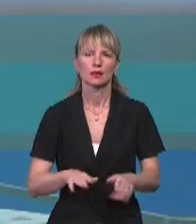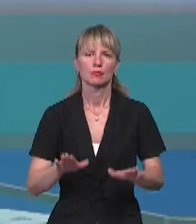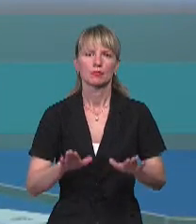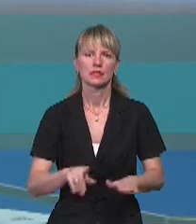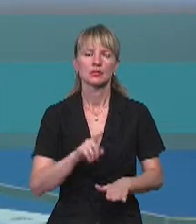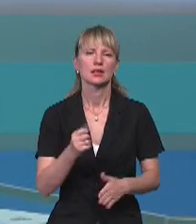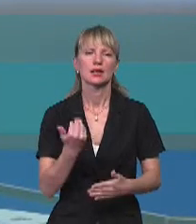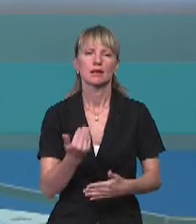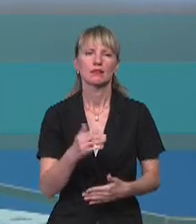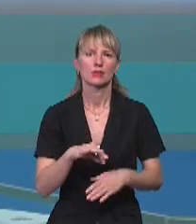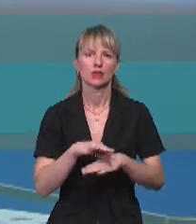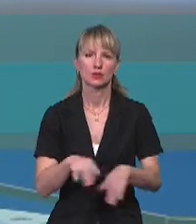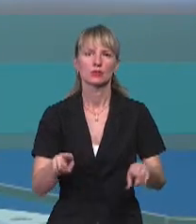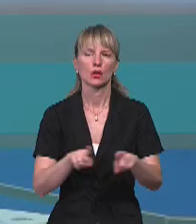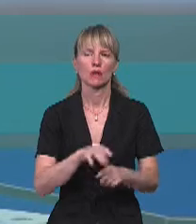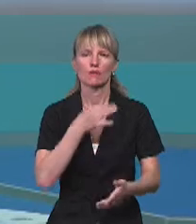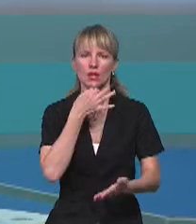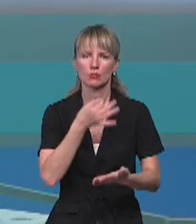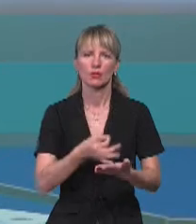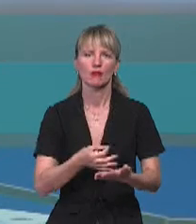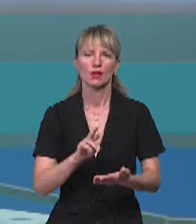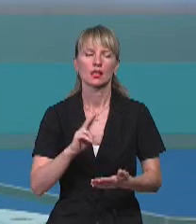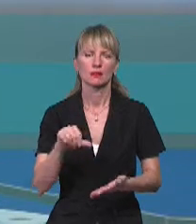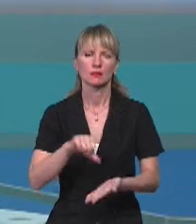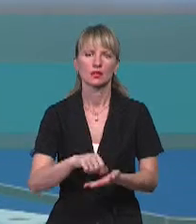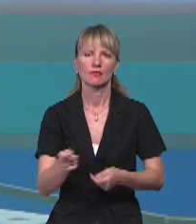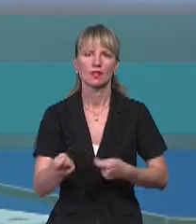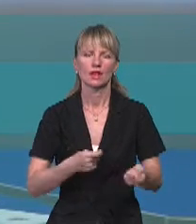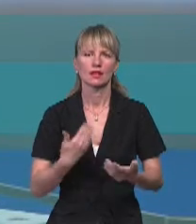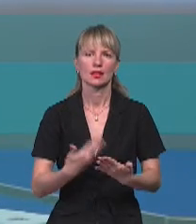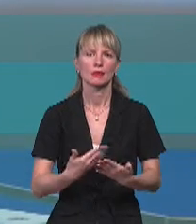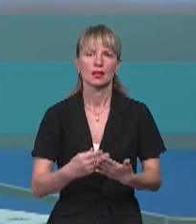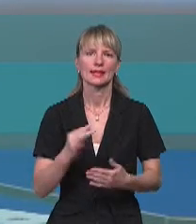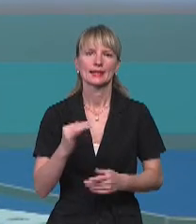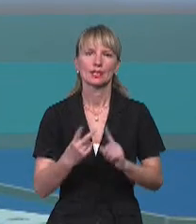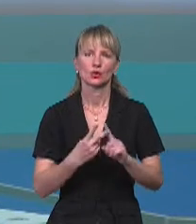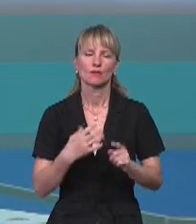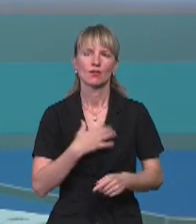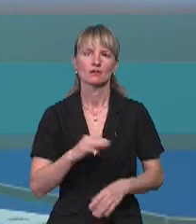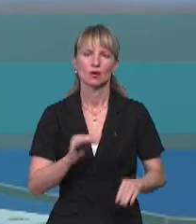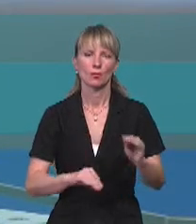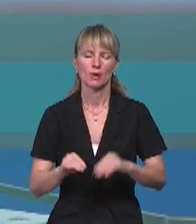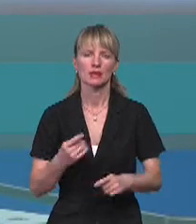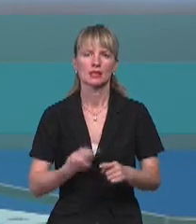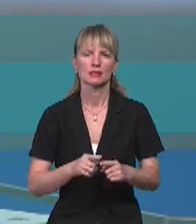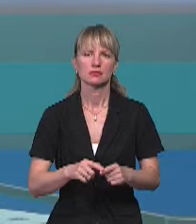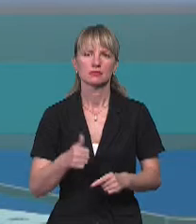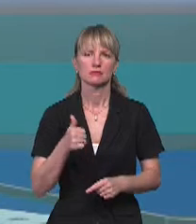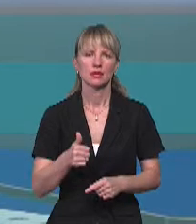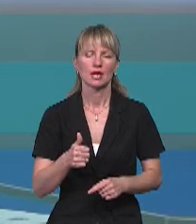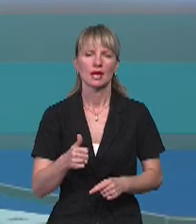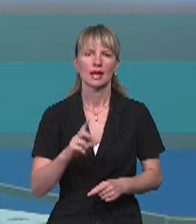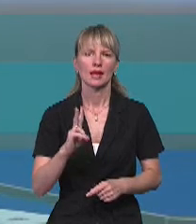за яке вони несуть таку саму відповідальність, як представники влади, наприклад. І другий важливий компонент – це позитивні